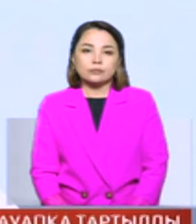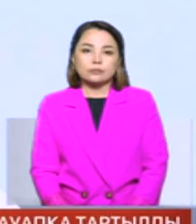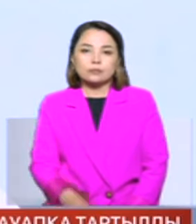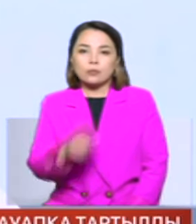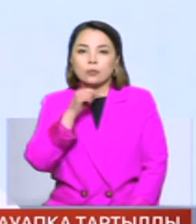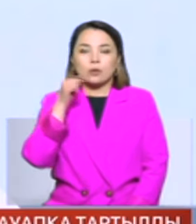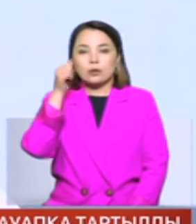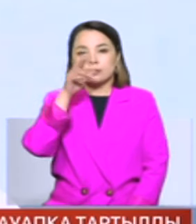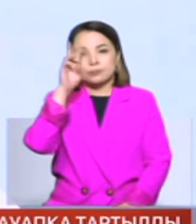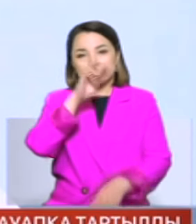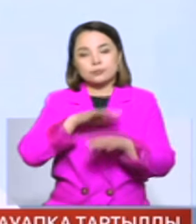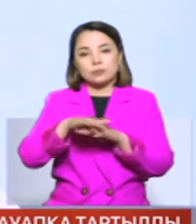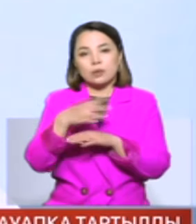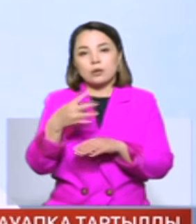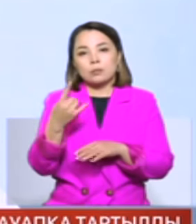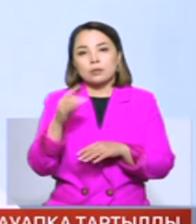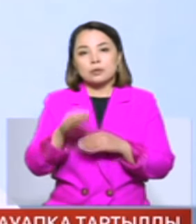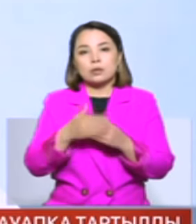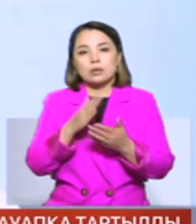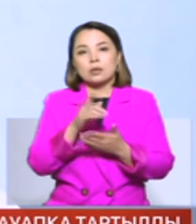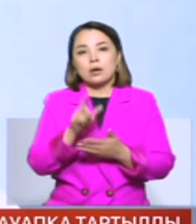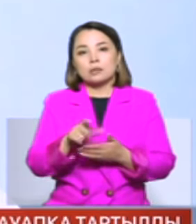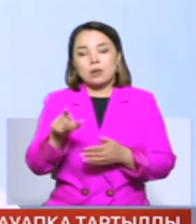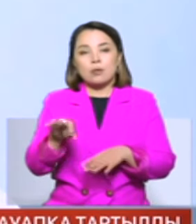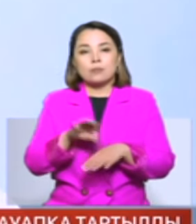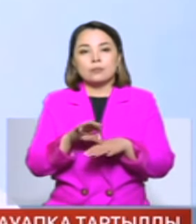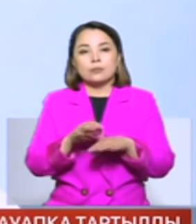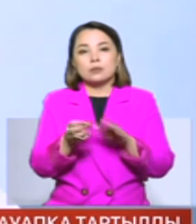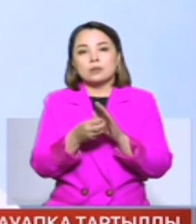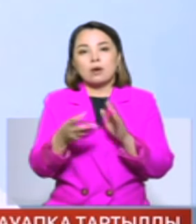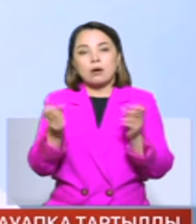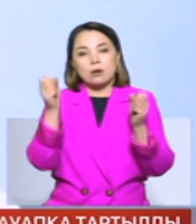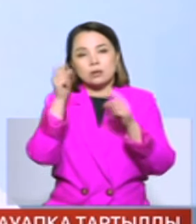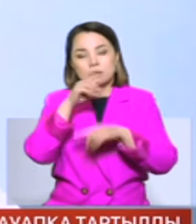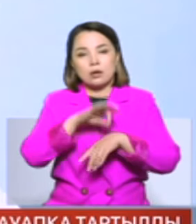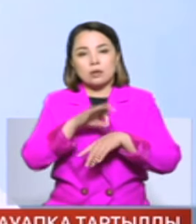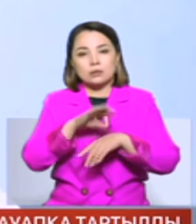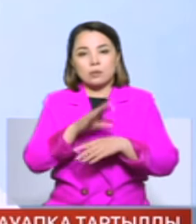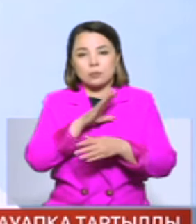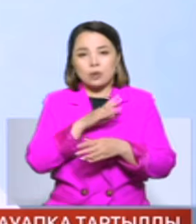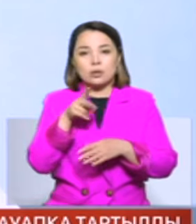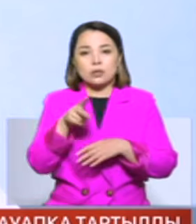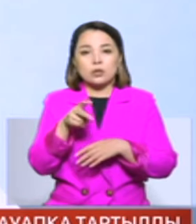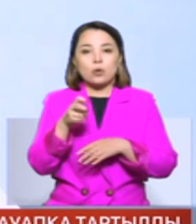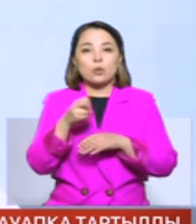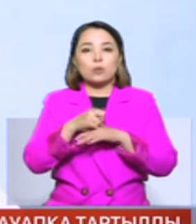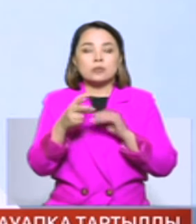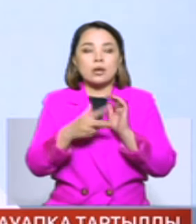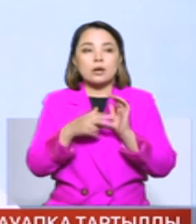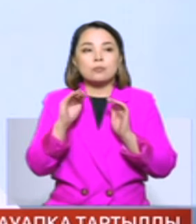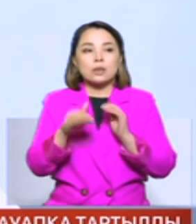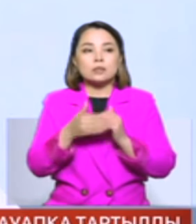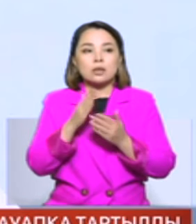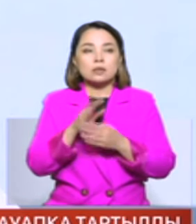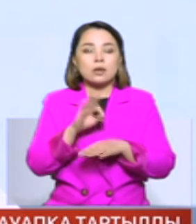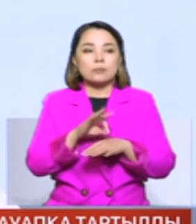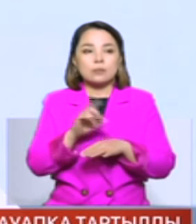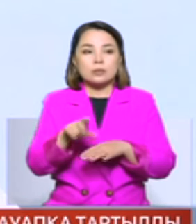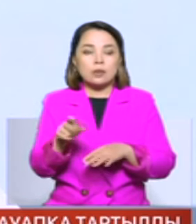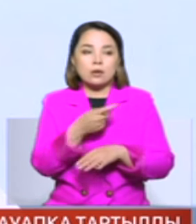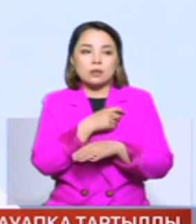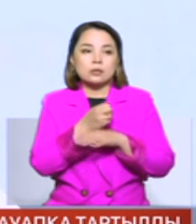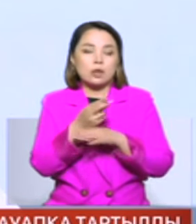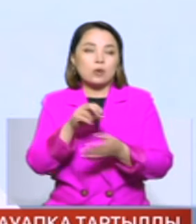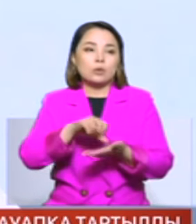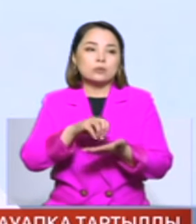Былтыр еліміз бойынша 41 мыңнан астам адамнан онкологиялық ауру анықталған. Қазақстанда жалпы 218 мыңға жуық науқас